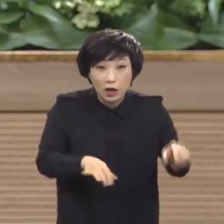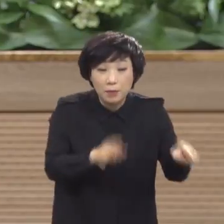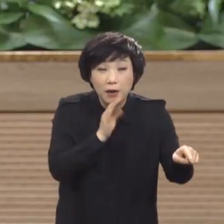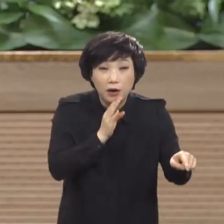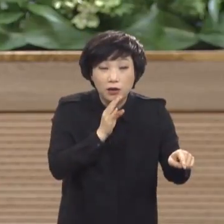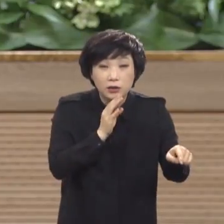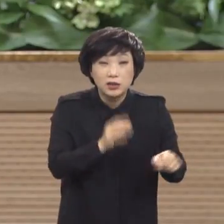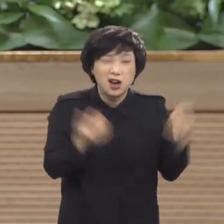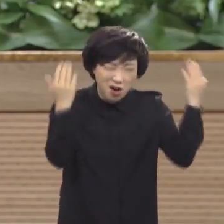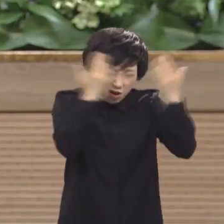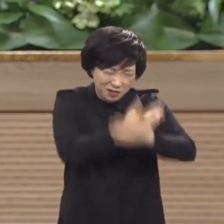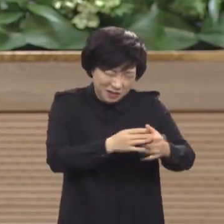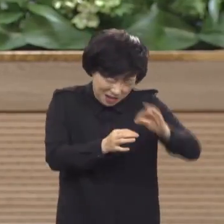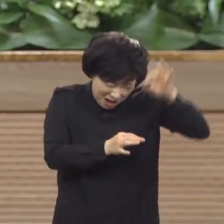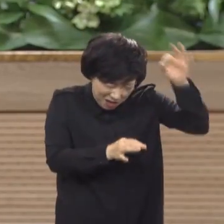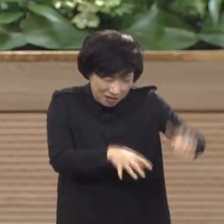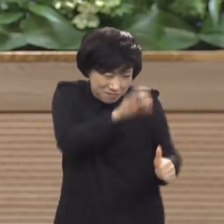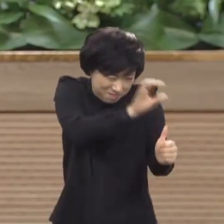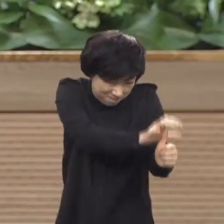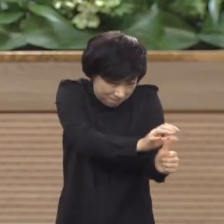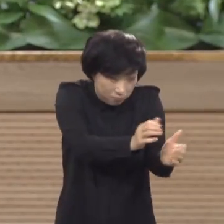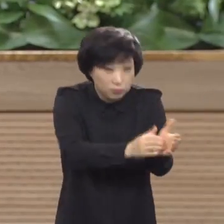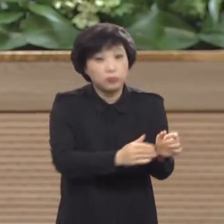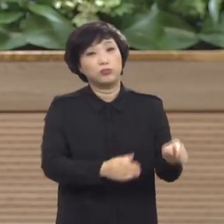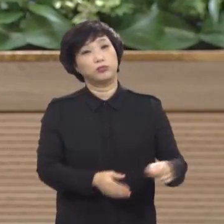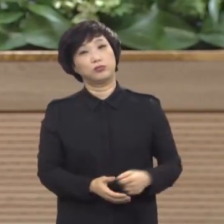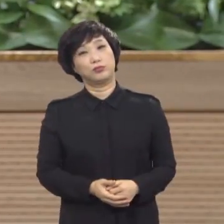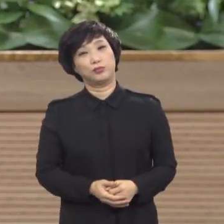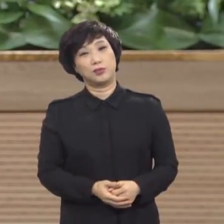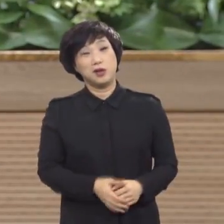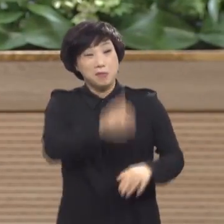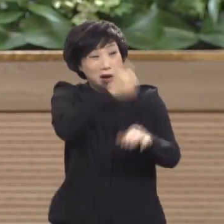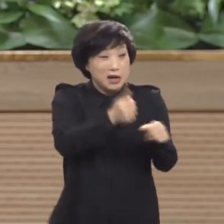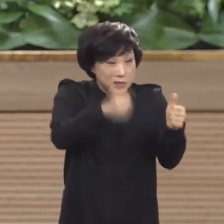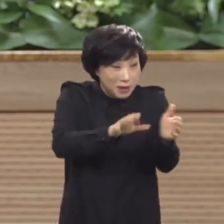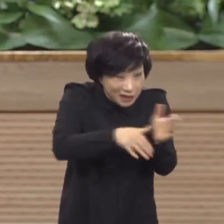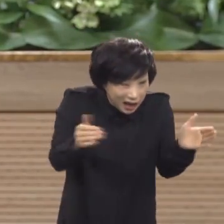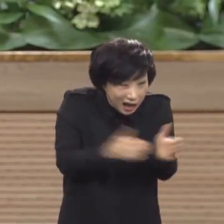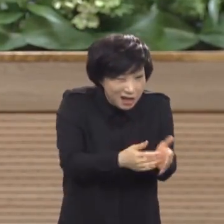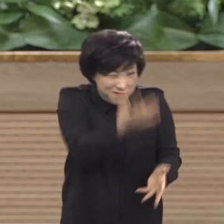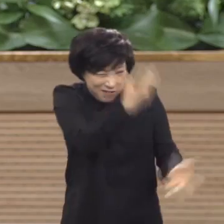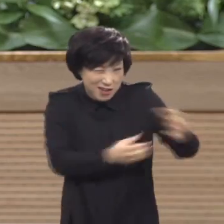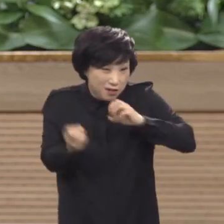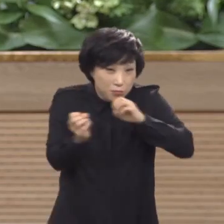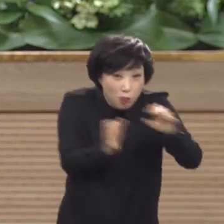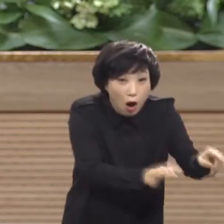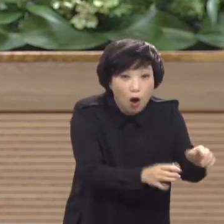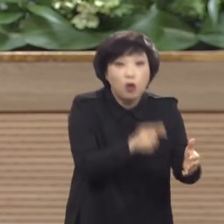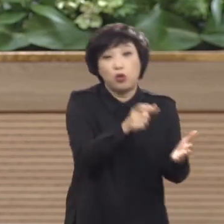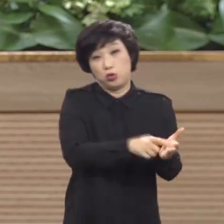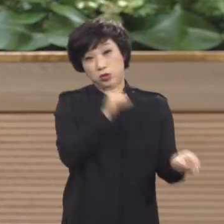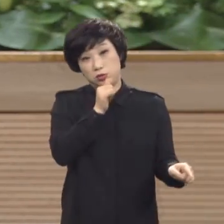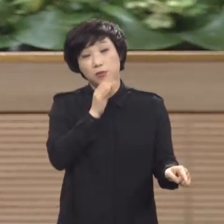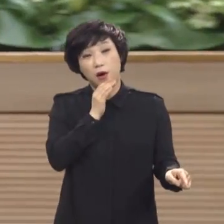천사들을 흑암의 영원한 절박으로 가둬버리라. 큰 날의 심판 때 불 속에 집어넣을 것이다.